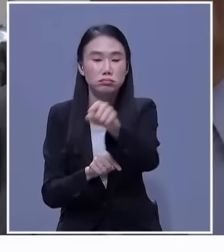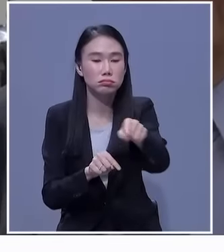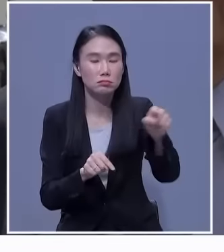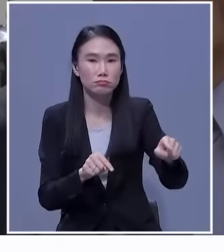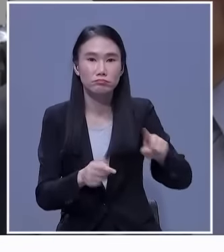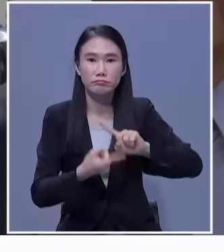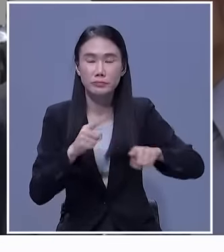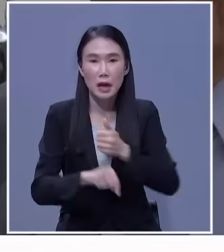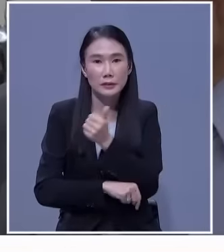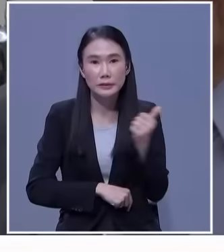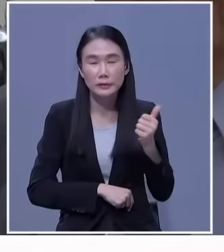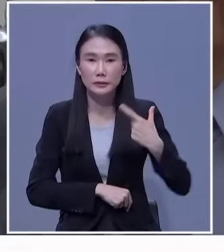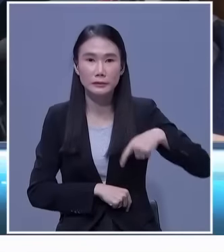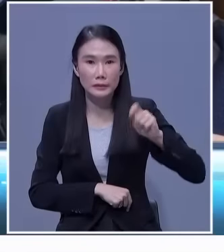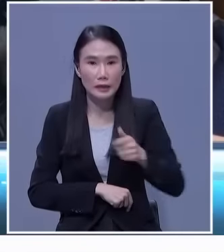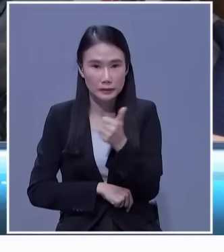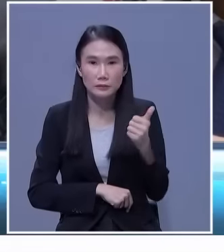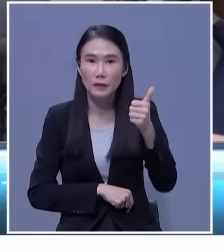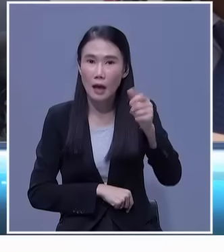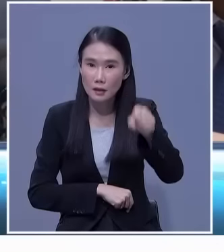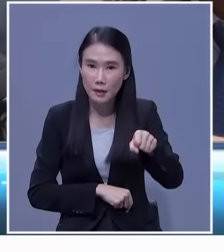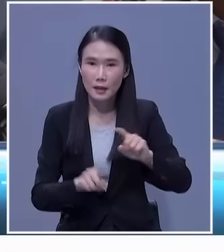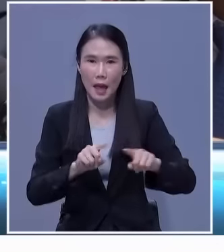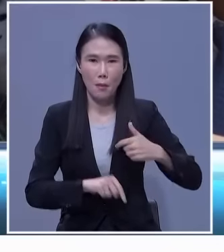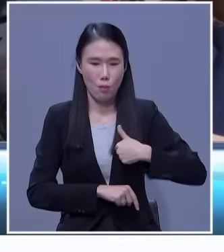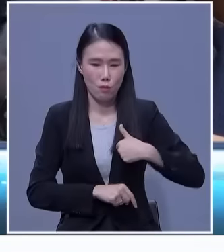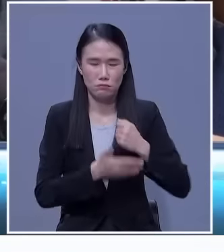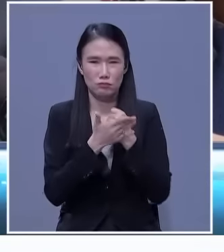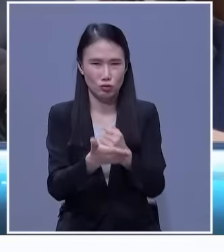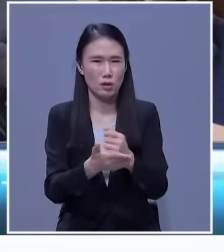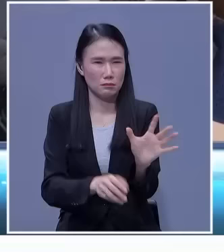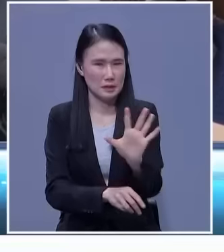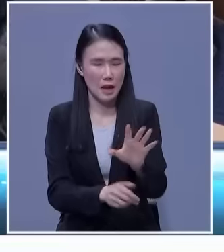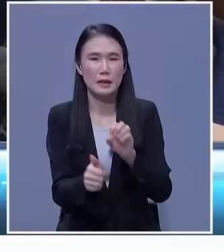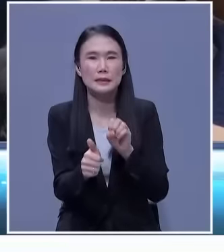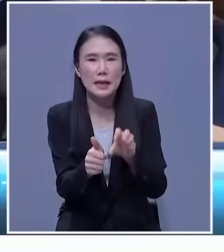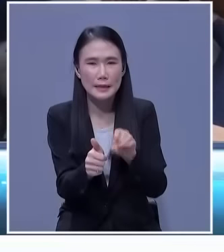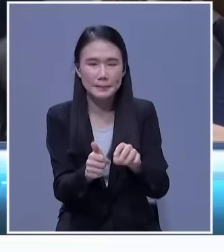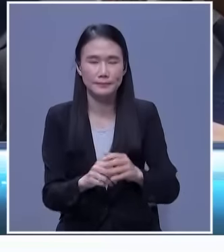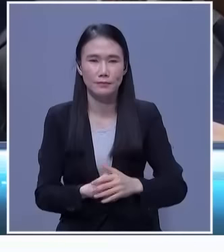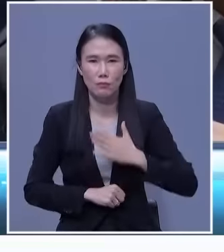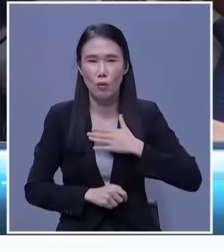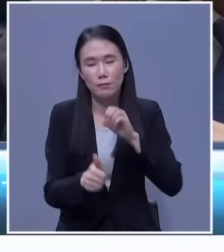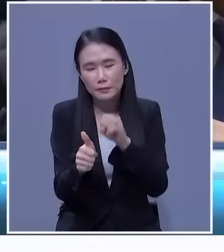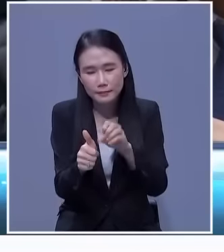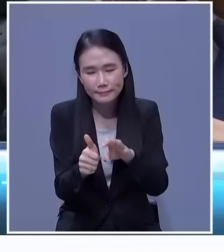ของผู้ต้องหาในเขตอื่นศาลอื่นได ้ผมไม่ได้ไปช่วยผมไปให้คำแนะนำเขา